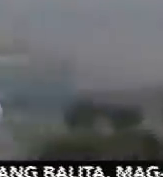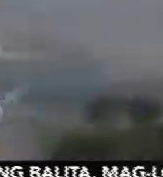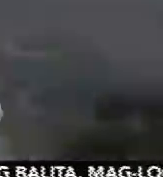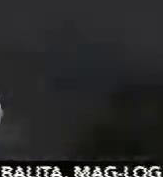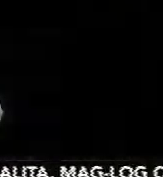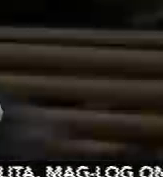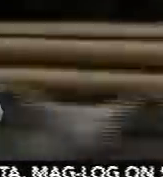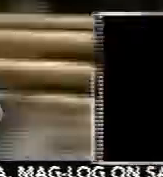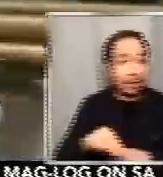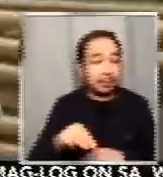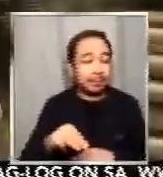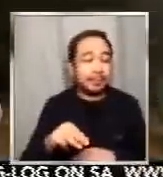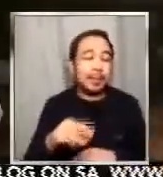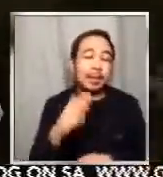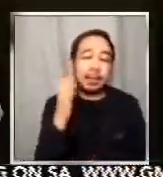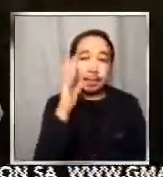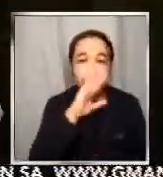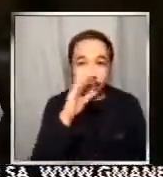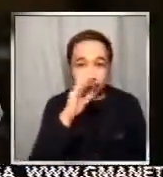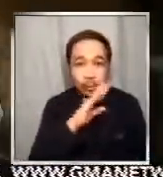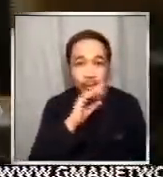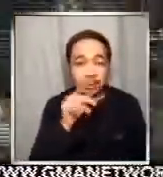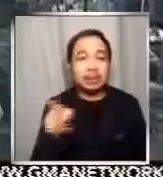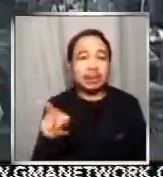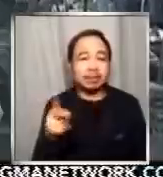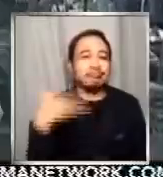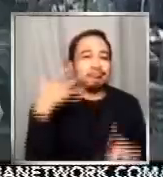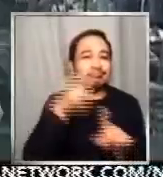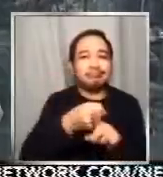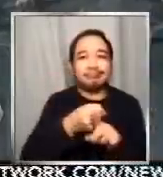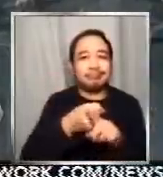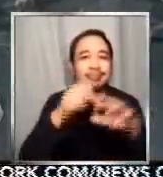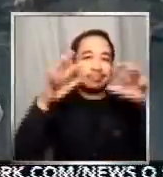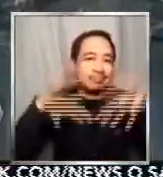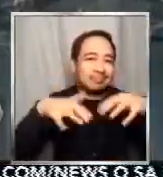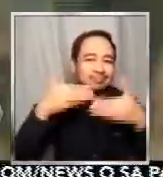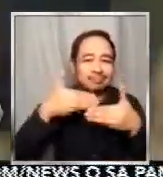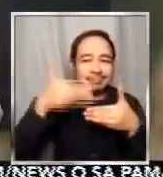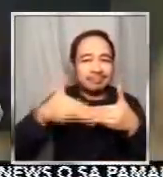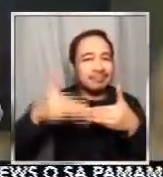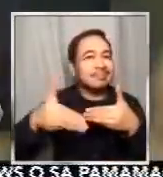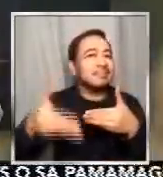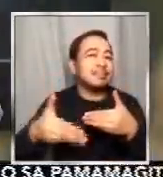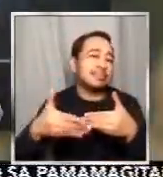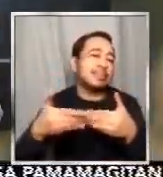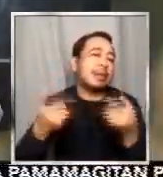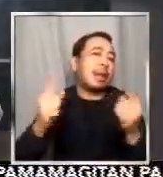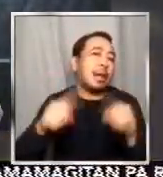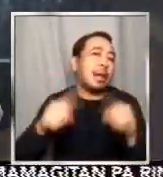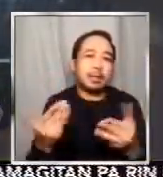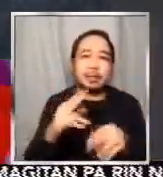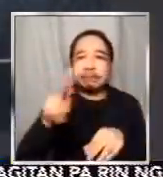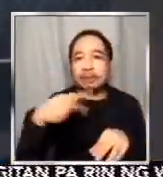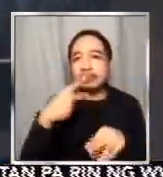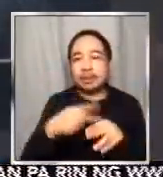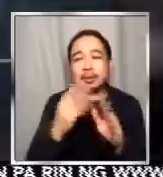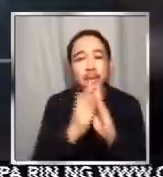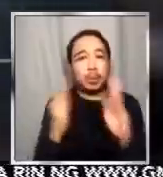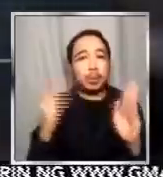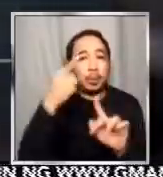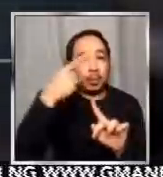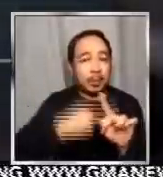hanggang Bicol, diyan nag-iwan ng pinsala ang mga bagyong sunod-sunod na tumama sa bansa. Sa halos isang buwan simula October